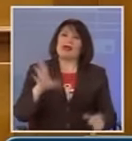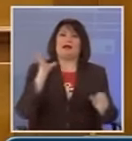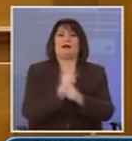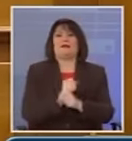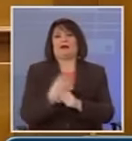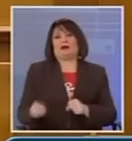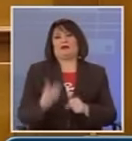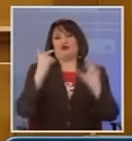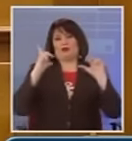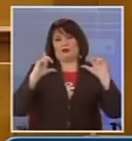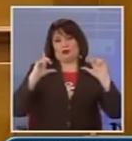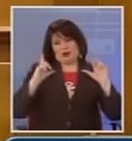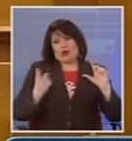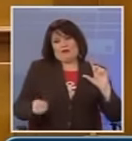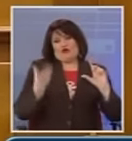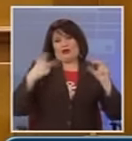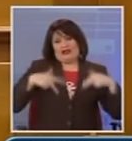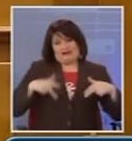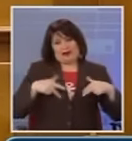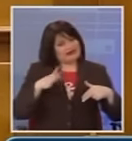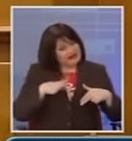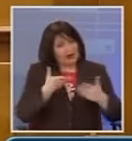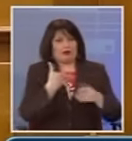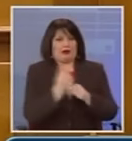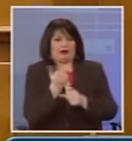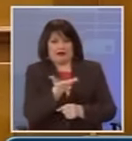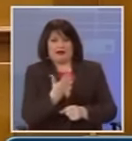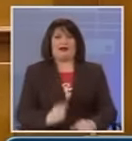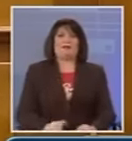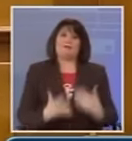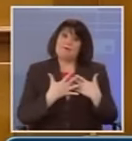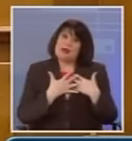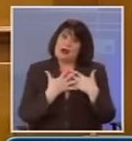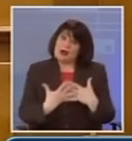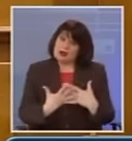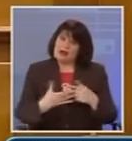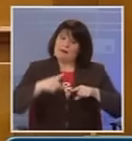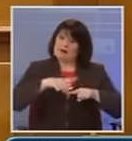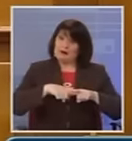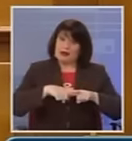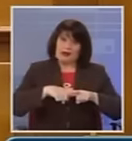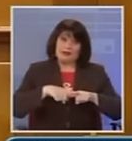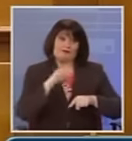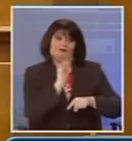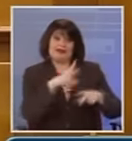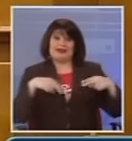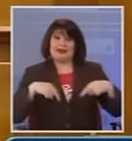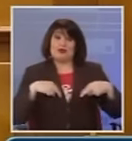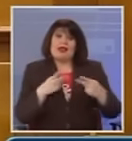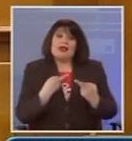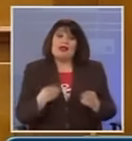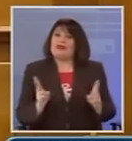νέα κυβέρνηση. Αλλά και ακριβώς επειδή αγαπάμε, κύριε Υπουργέ, την Ελλάδα, δεν θα